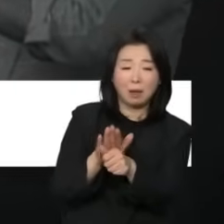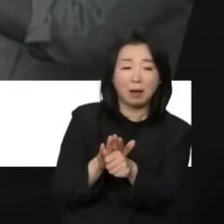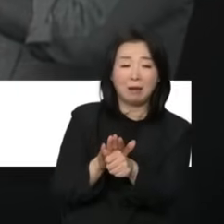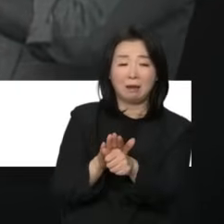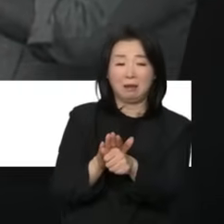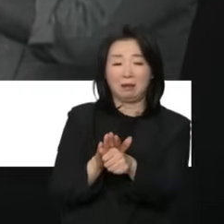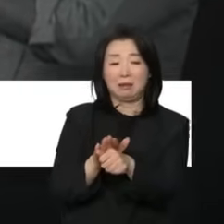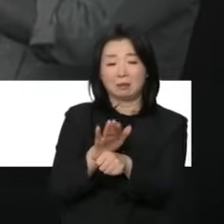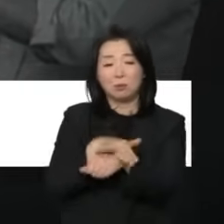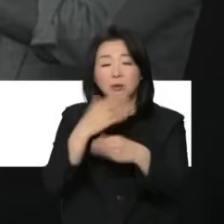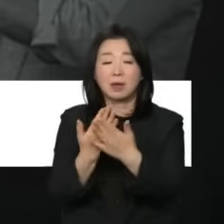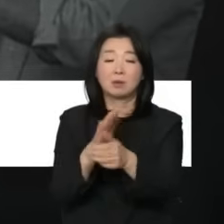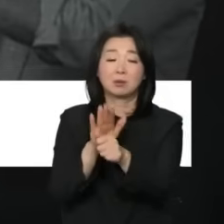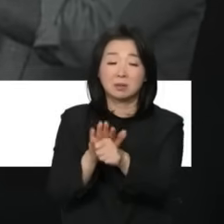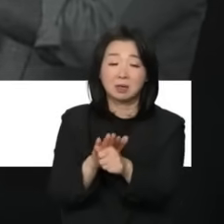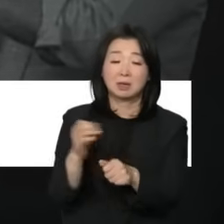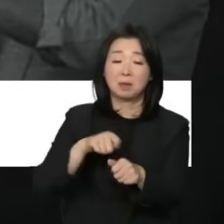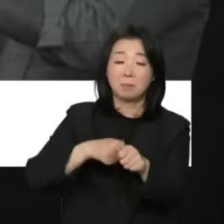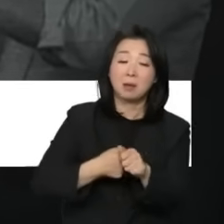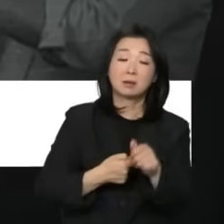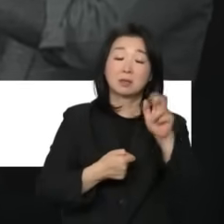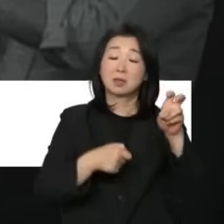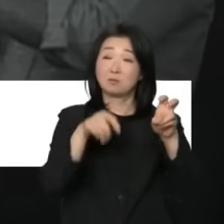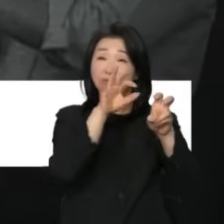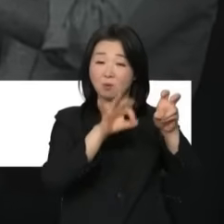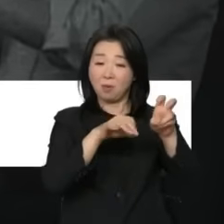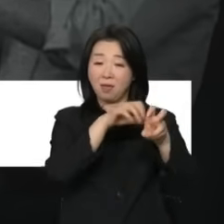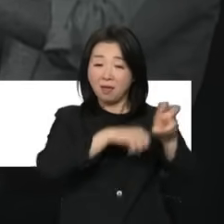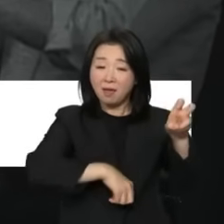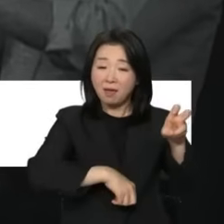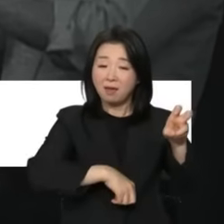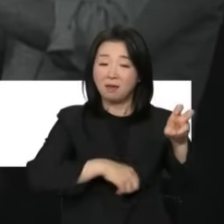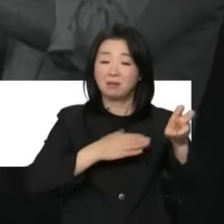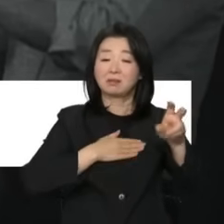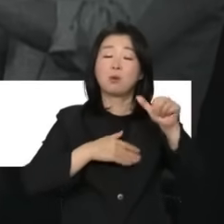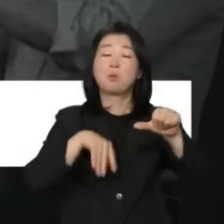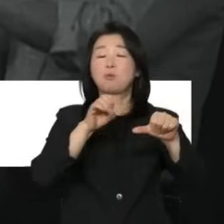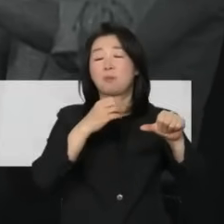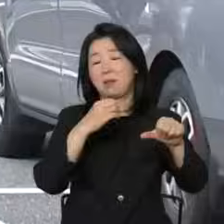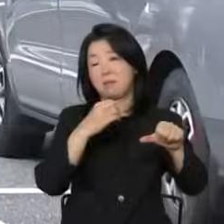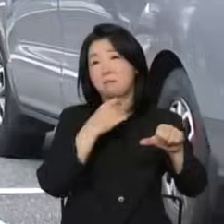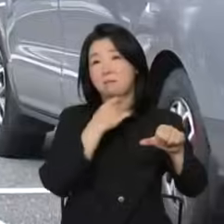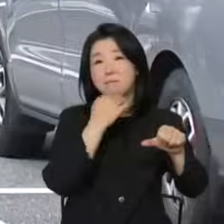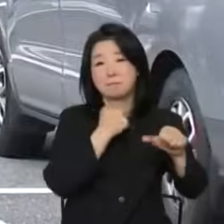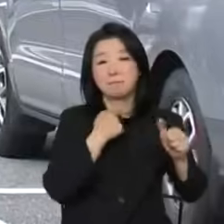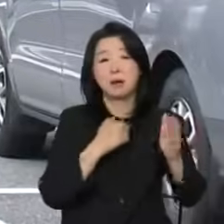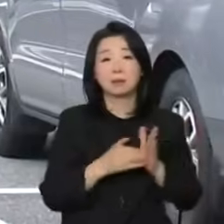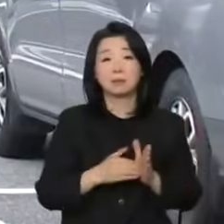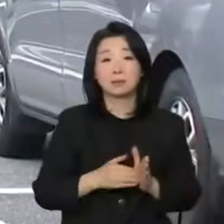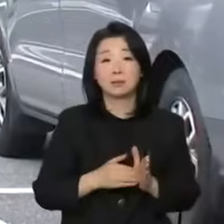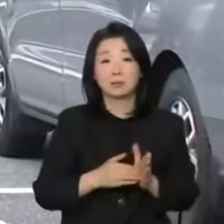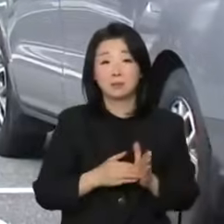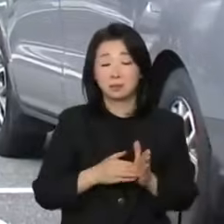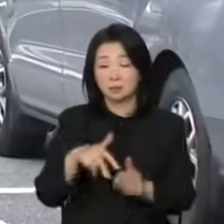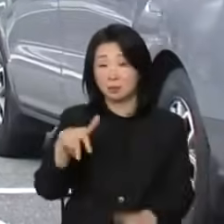해줬지. 그러고 페널티 20%대 그걸 5%밖에 안 들었잖아. 조 의원이 당선 후